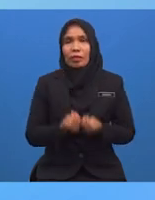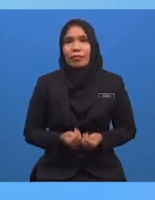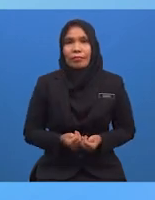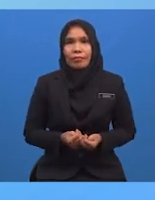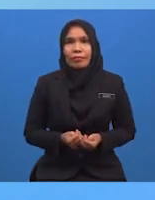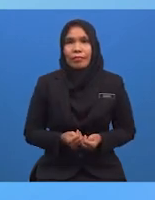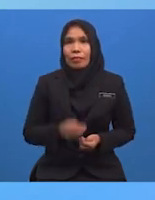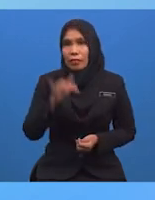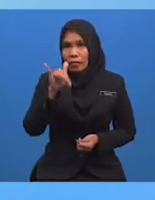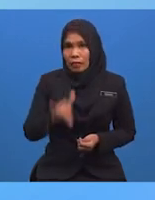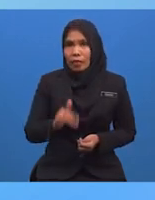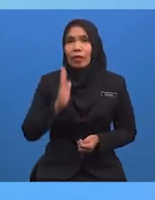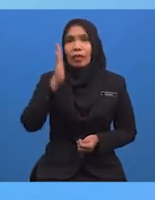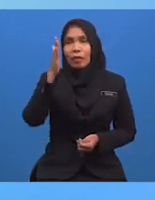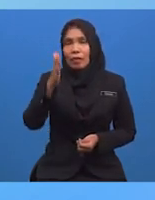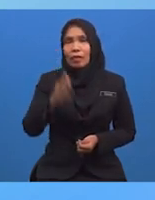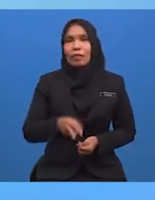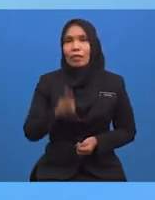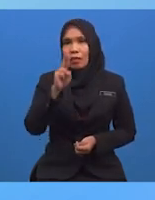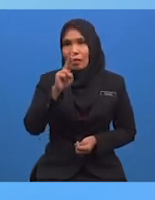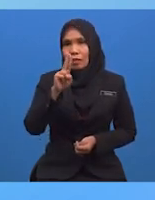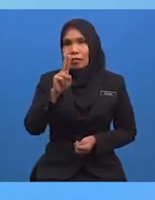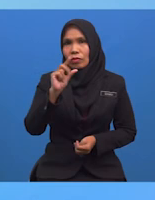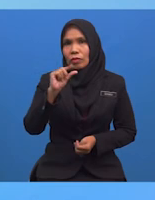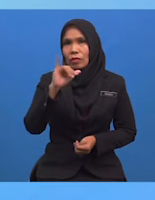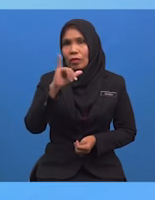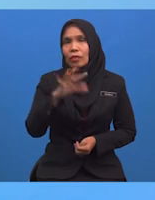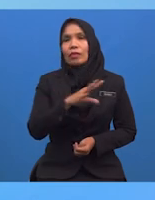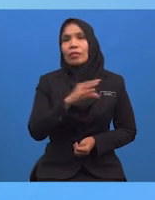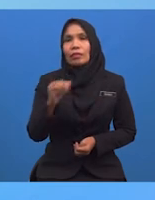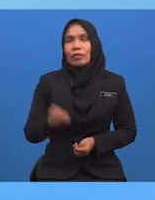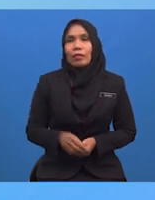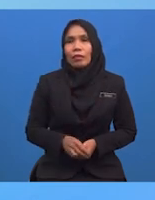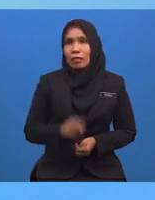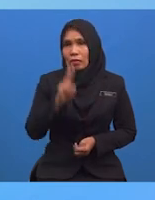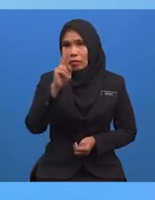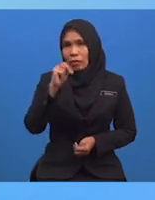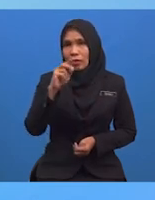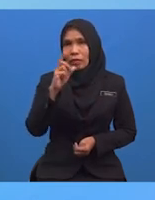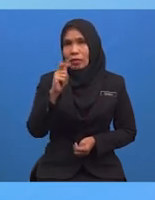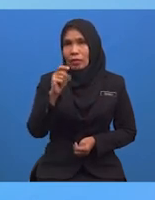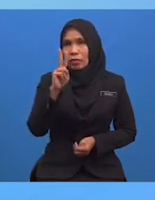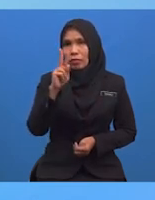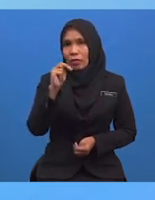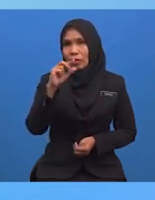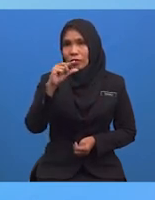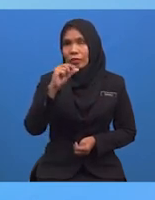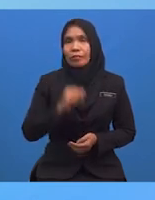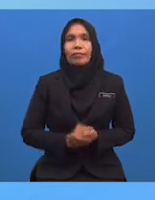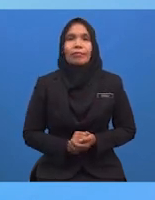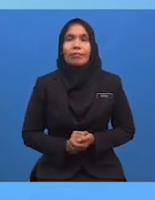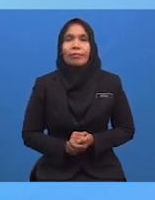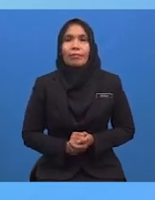mengalami kerugian, ada yang mengalami keuntungan. Maksud cikgu, masyarakat yang mengalami